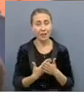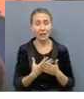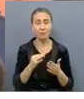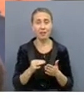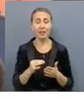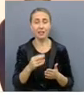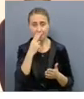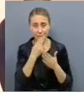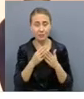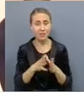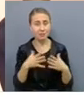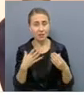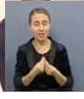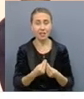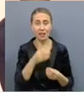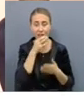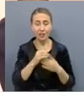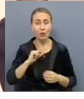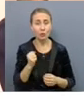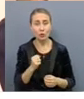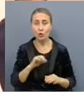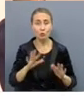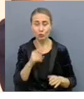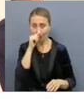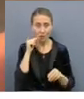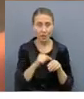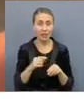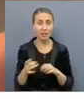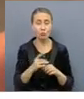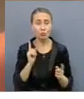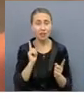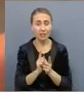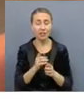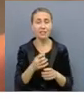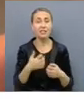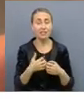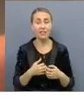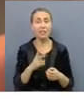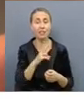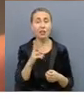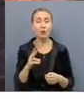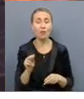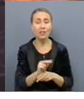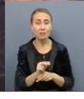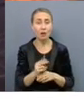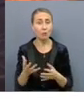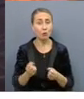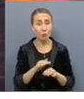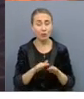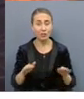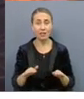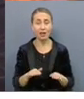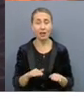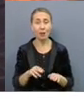и ответственный работник. Не случайно они попали на республиканскую встречу. Среди них есть и те, кто воспитывает приемных детей. По словам